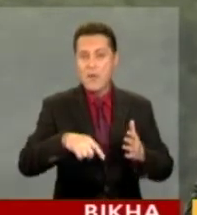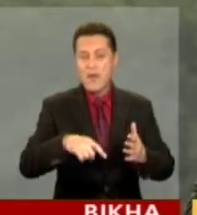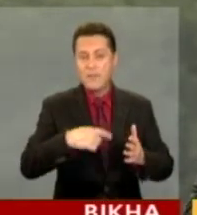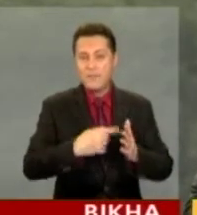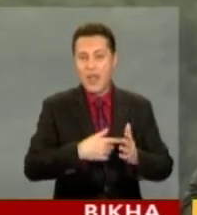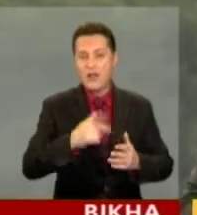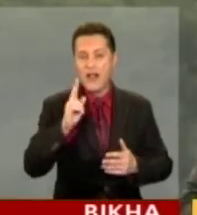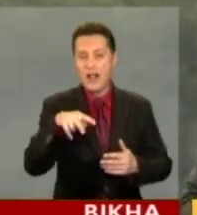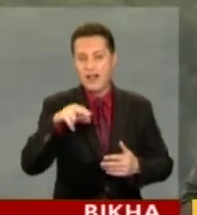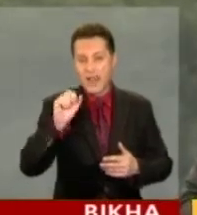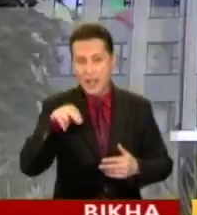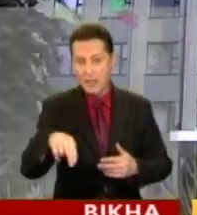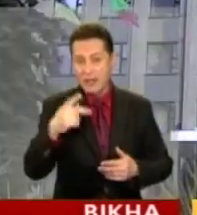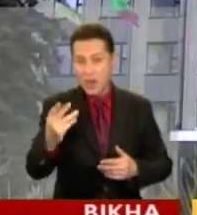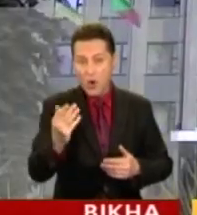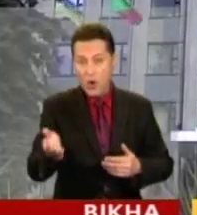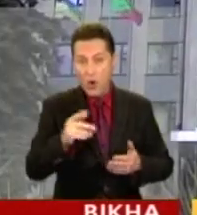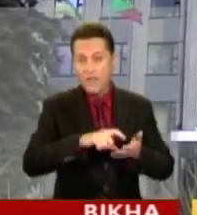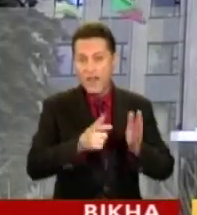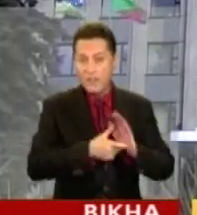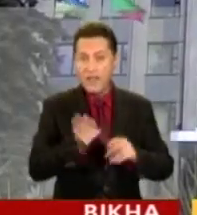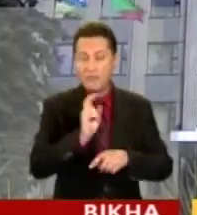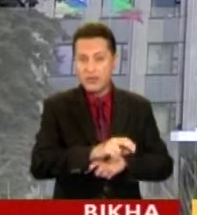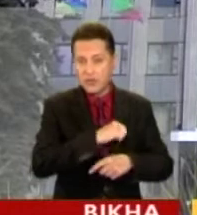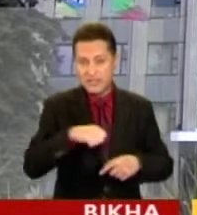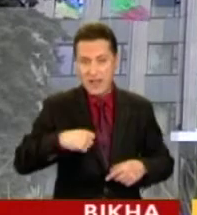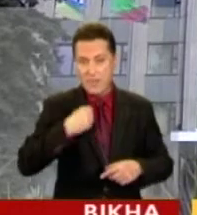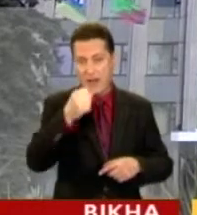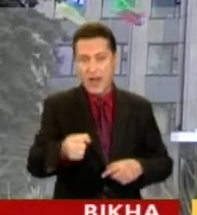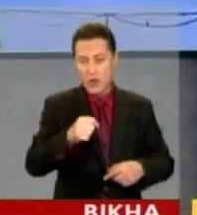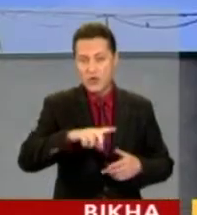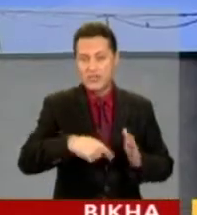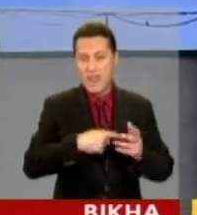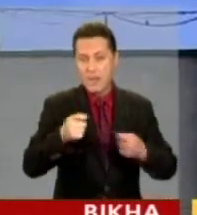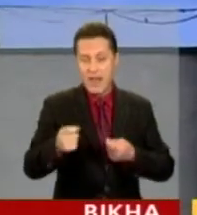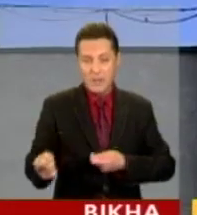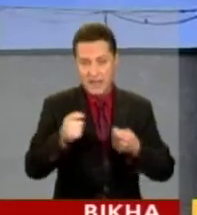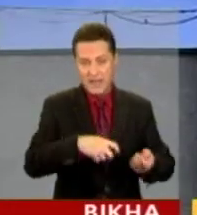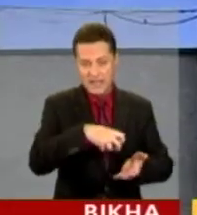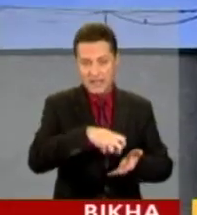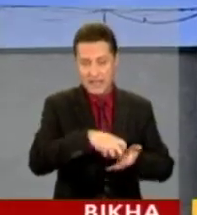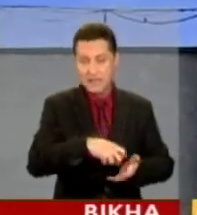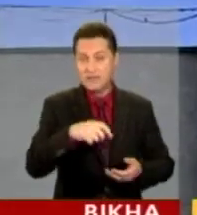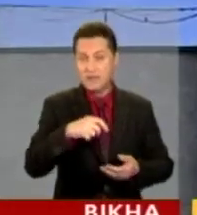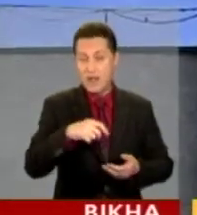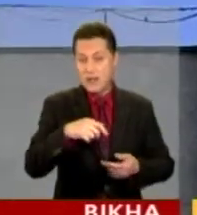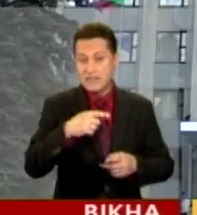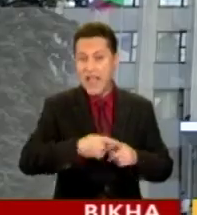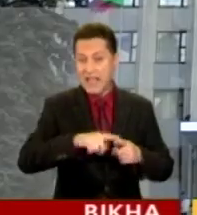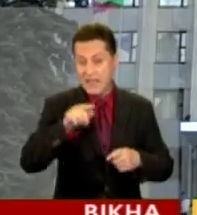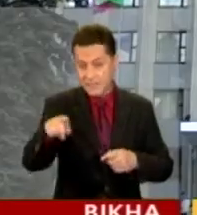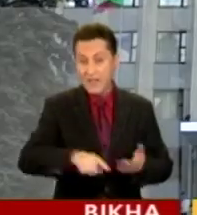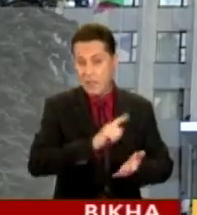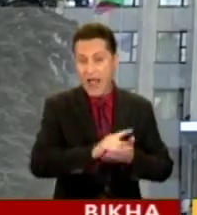Євген Клепа. До нього в кабінет прийшов самопроголошений мер Олександр Сапонов і приніс лист, за яким саме він має